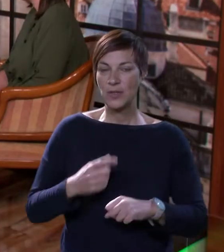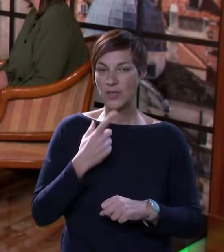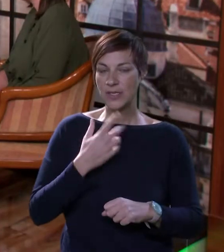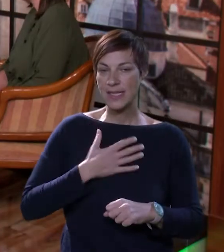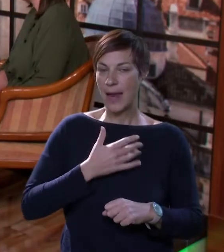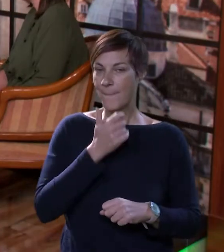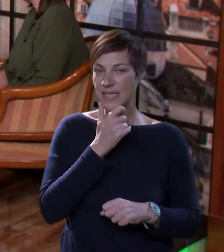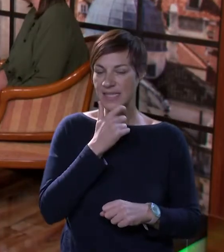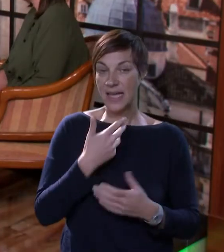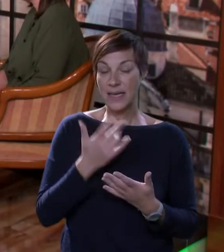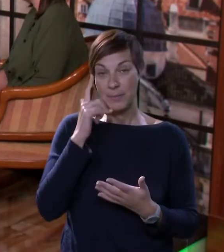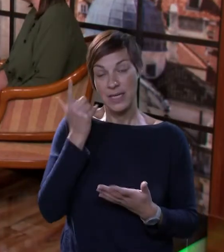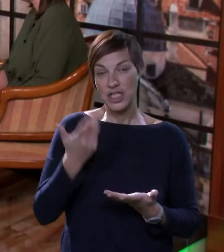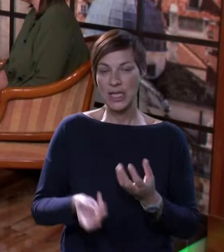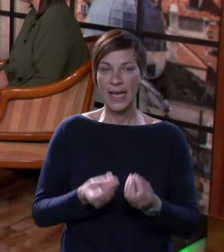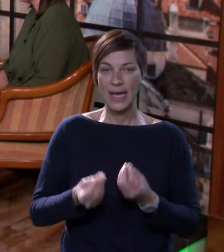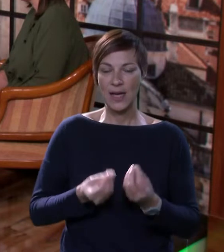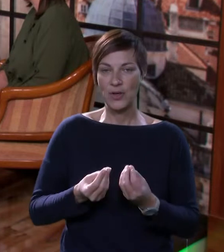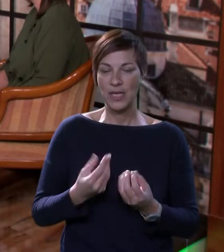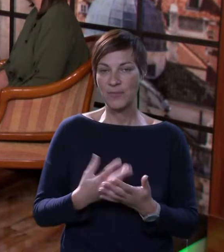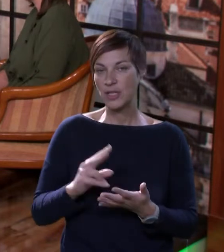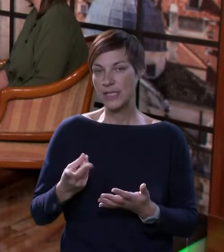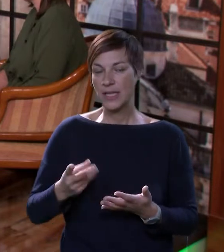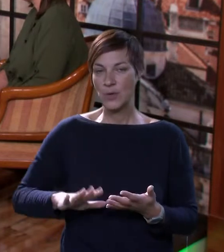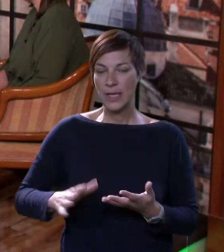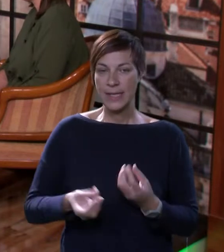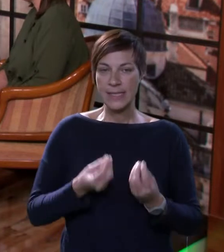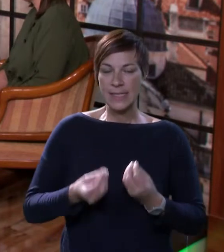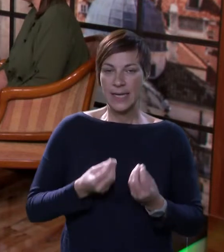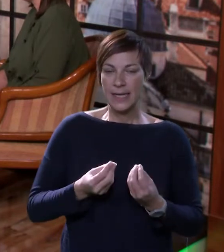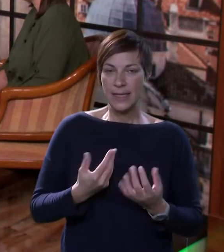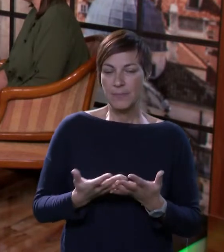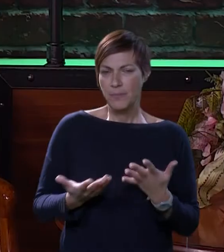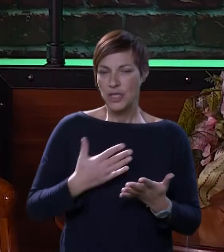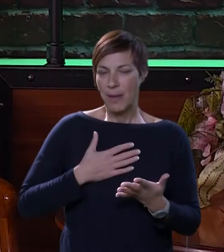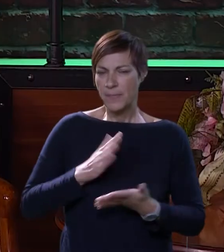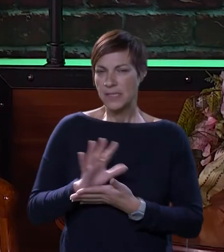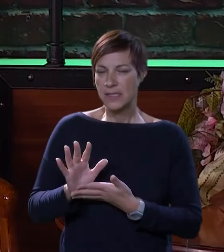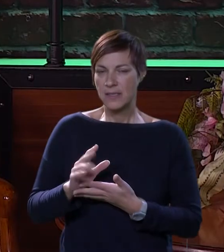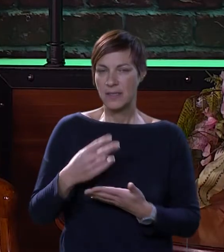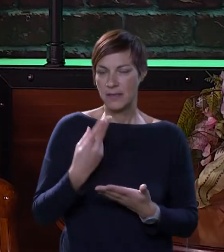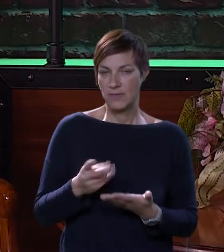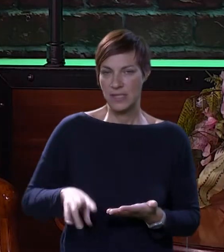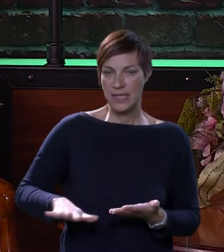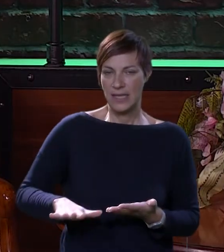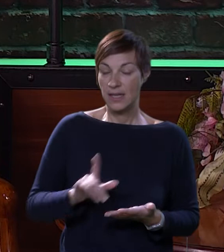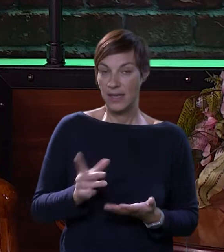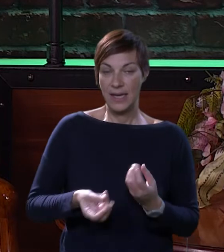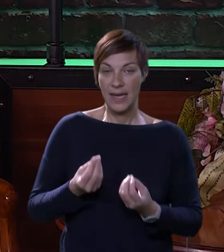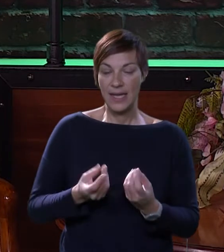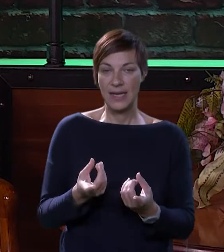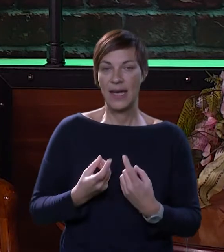aktivnosti koje se nama odraslima i čine kao igra, dok će se druga djeca igrati na svoj način i možda mi sa strane ćemo reći pa ovo se dijete ne